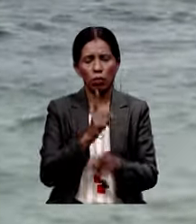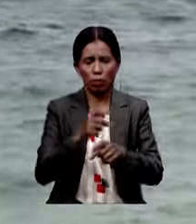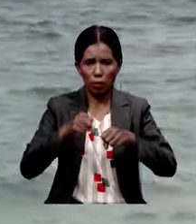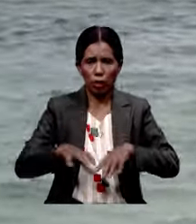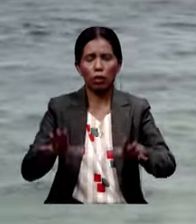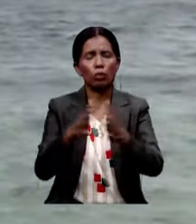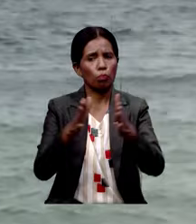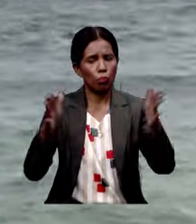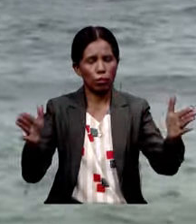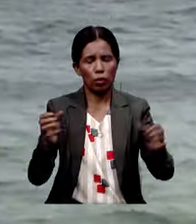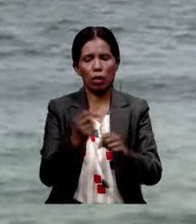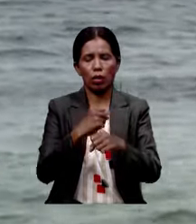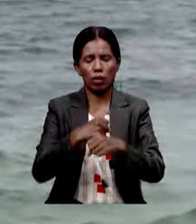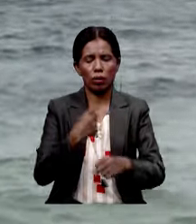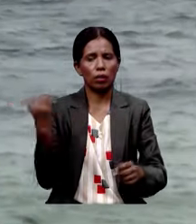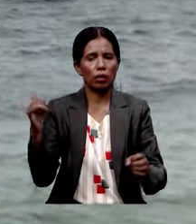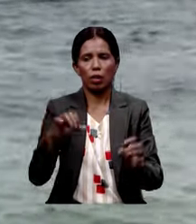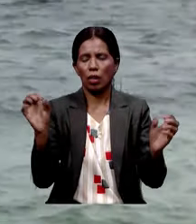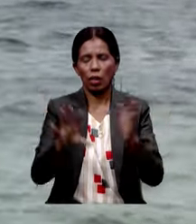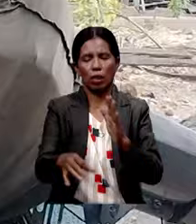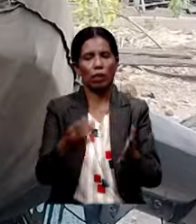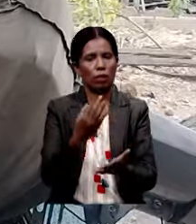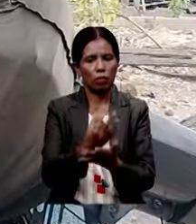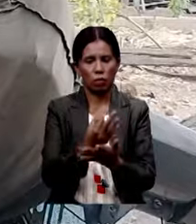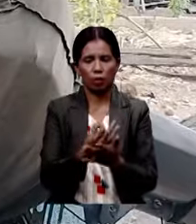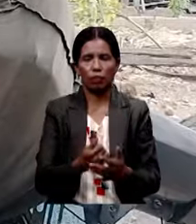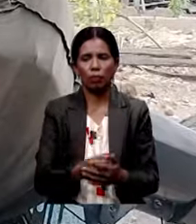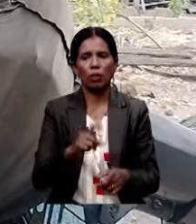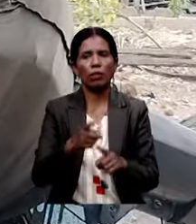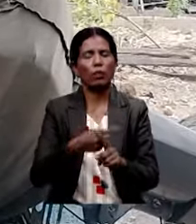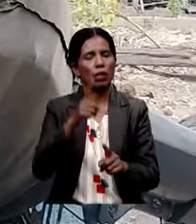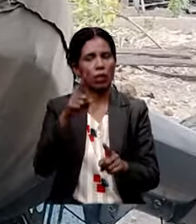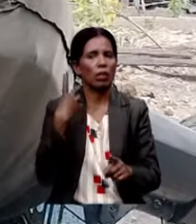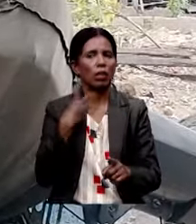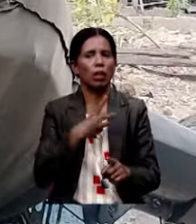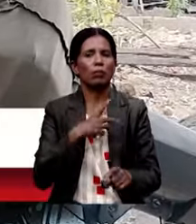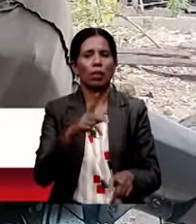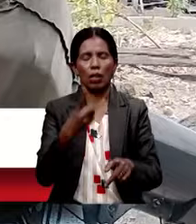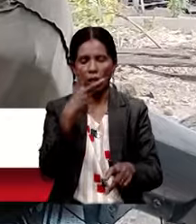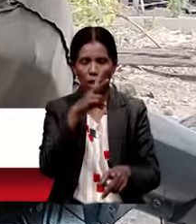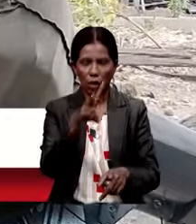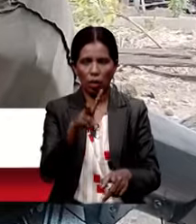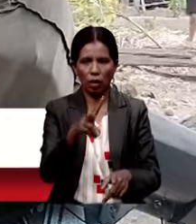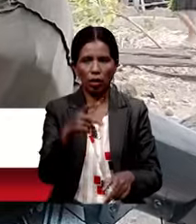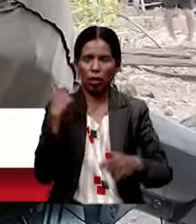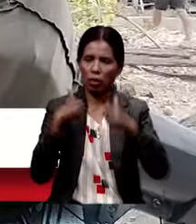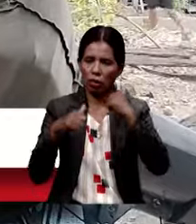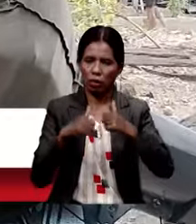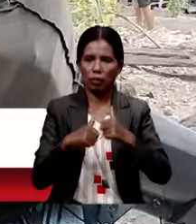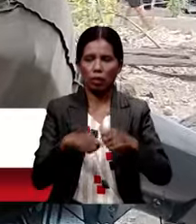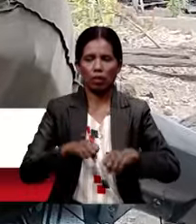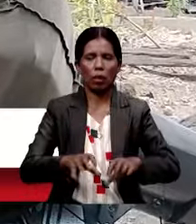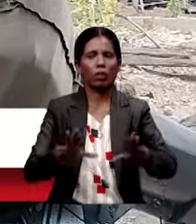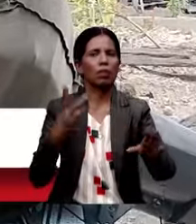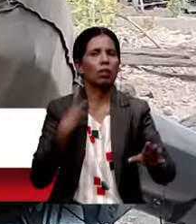parado hodi halo sira lahetan rendimento. Ami durante fulani dari sini ne ami pescador ne ami atividade tasnya ne